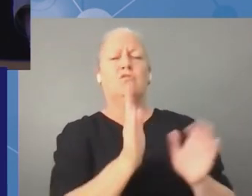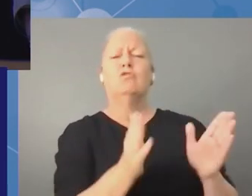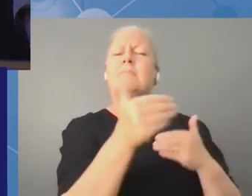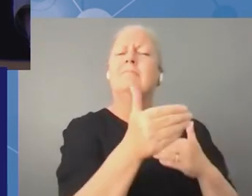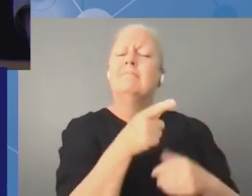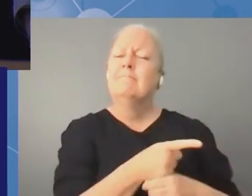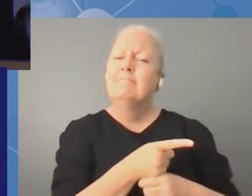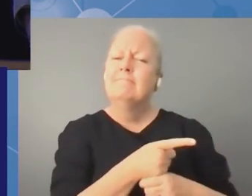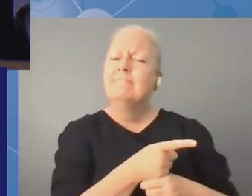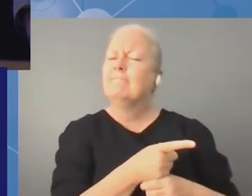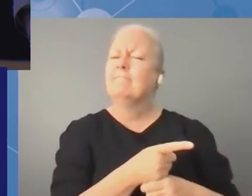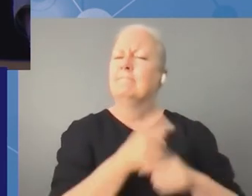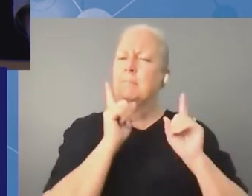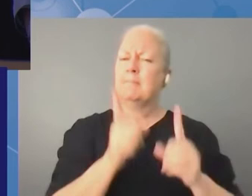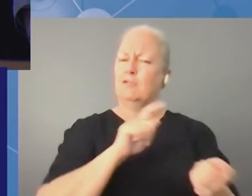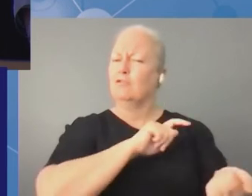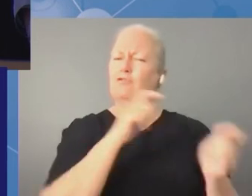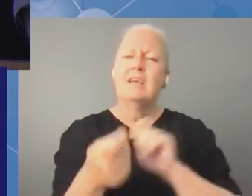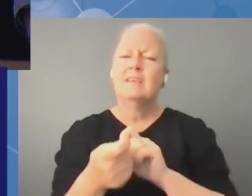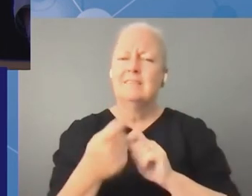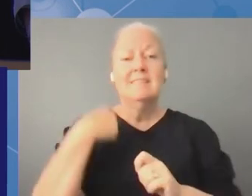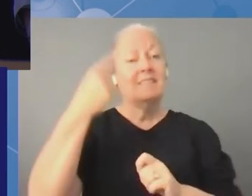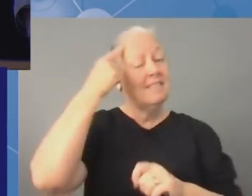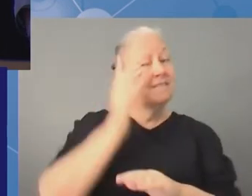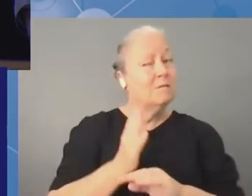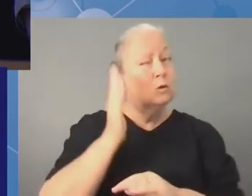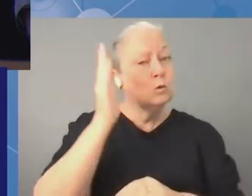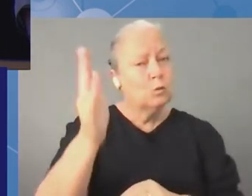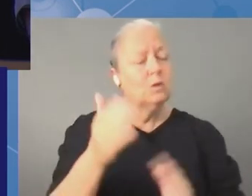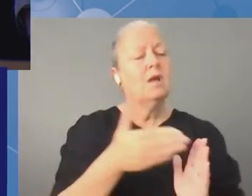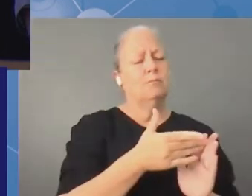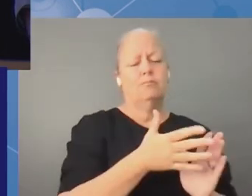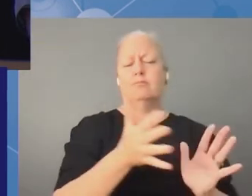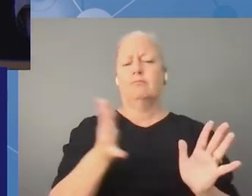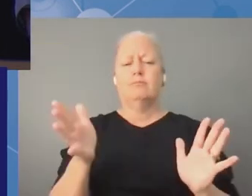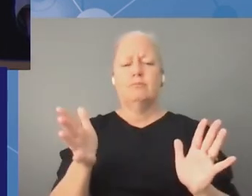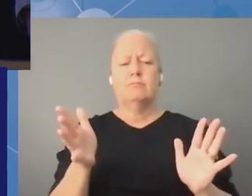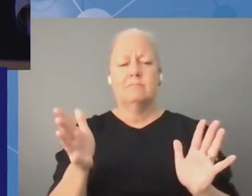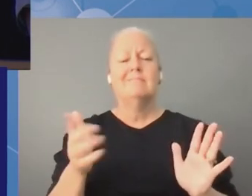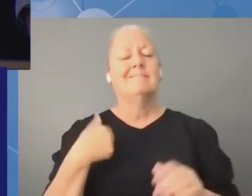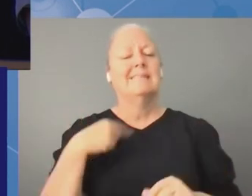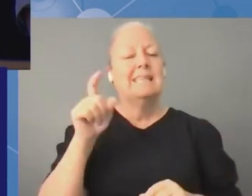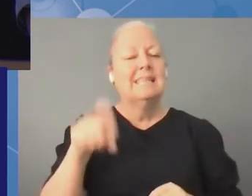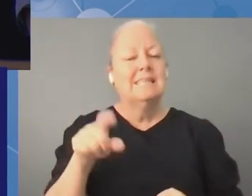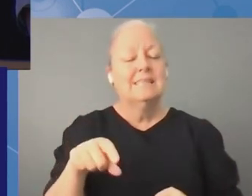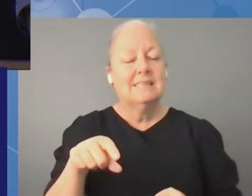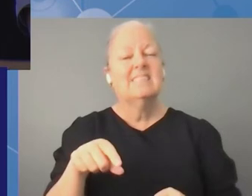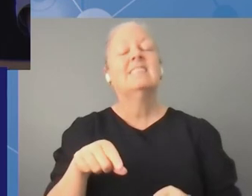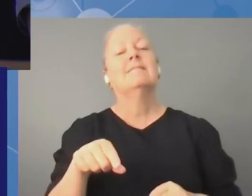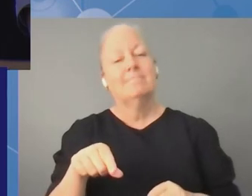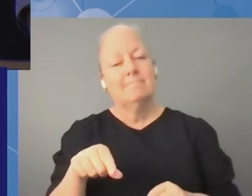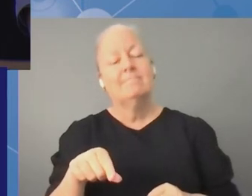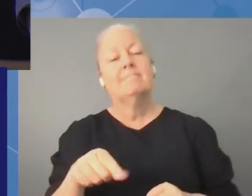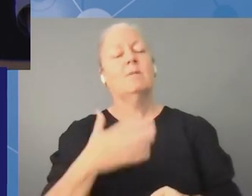فيجب أن نغير ذلك في المستقبل. يجب أن تكون هذه اللقاءات متعددة اللغات.